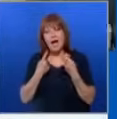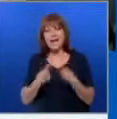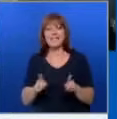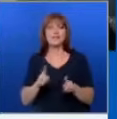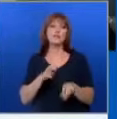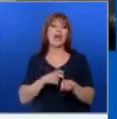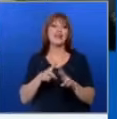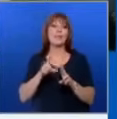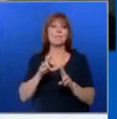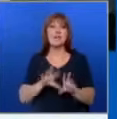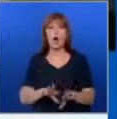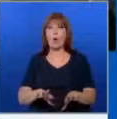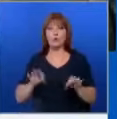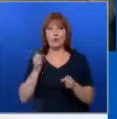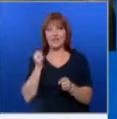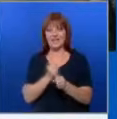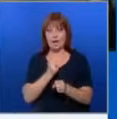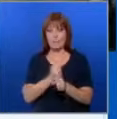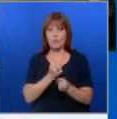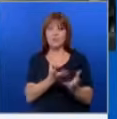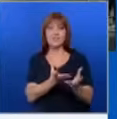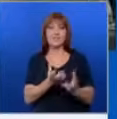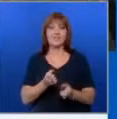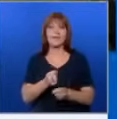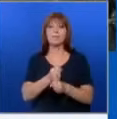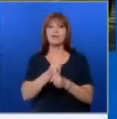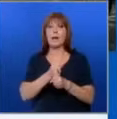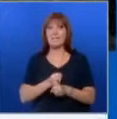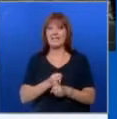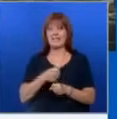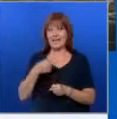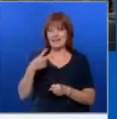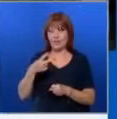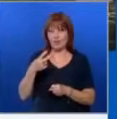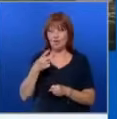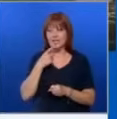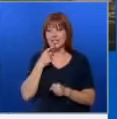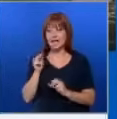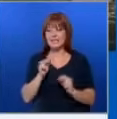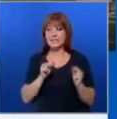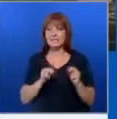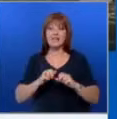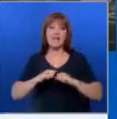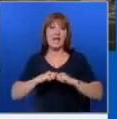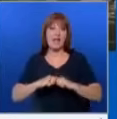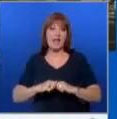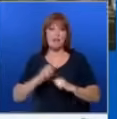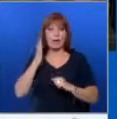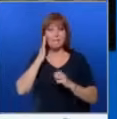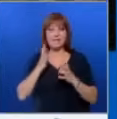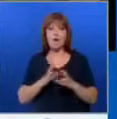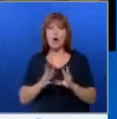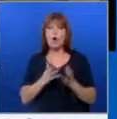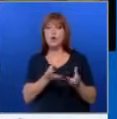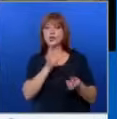и ДПС са готови да работят и да вземат втория мандат за съставяне на правителство. Кой ще получи папката от президента трябва